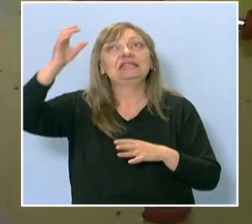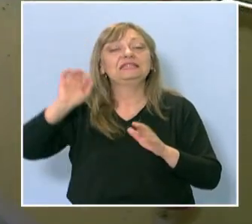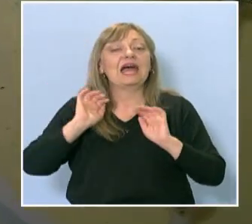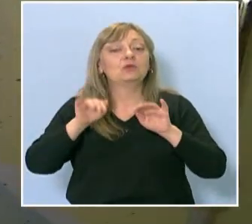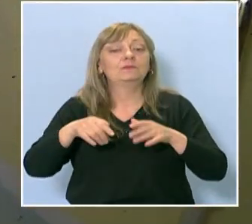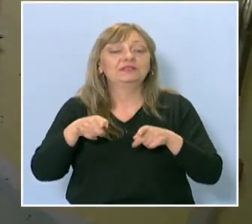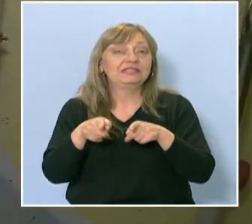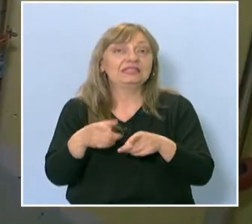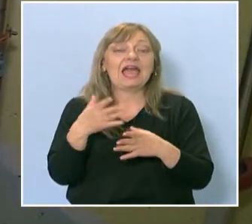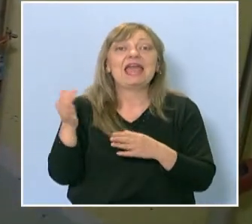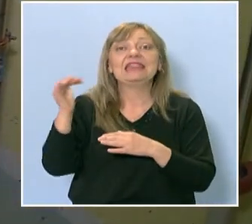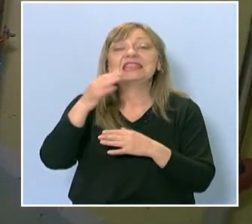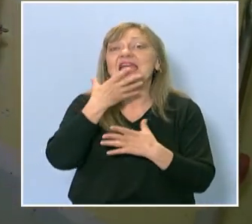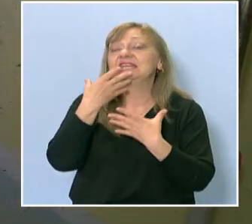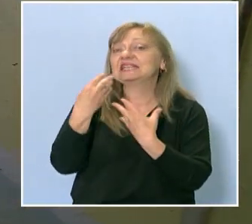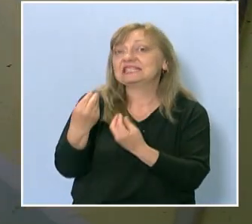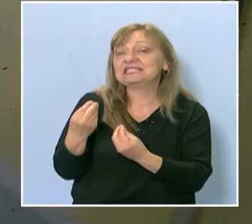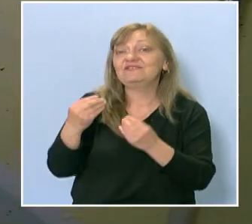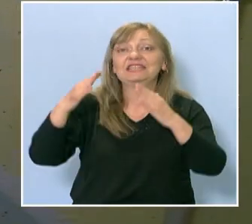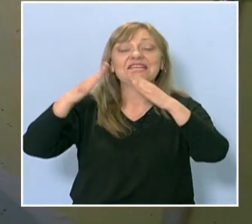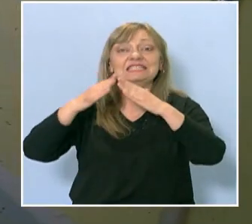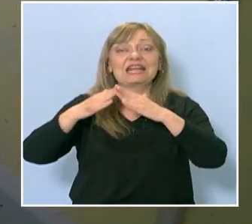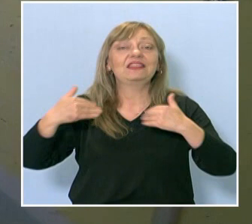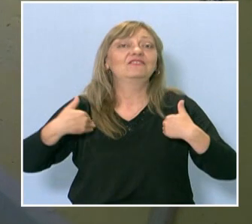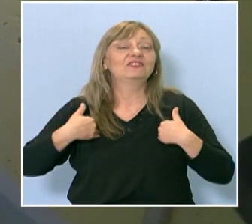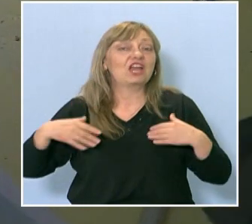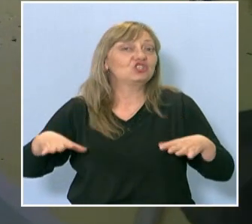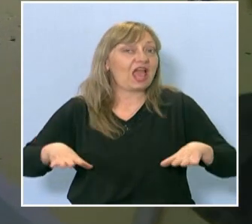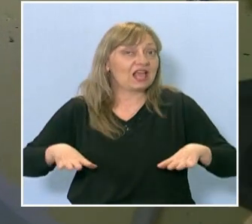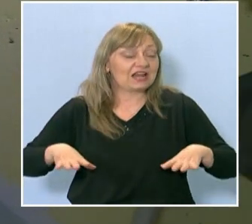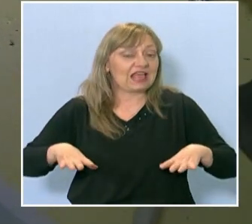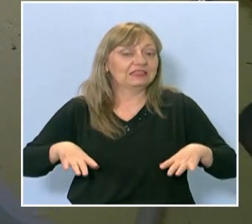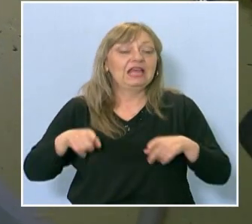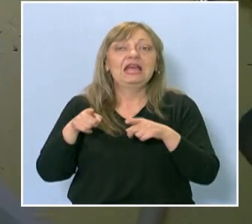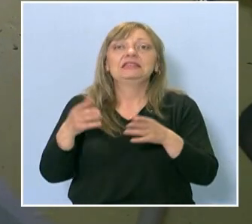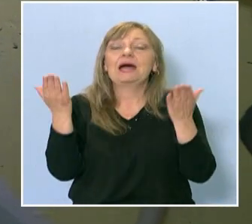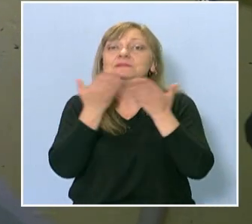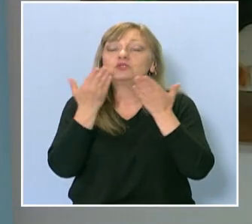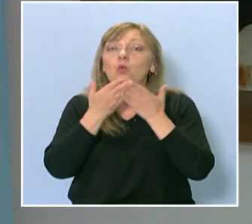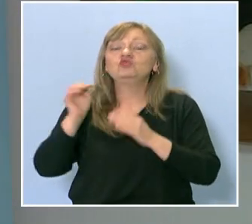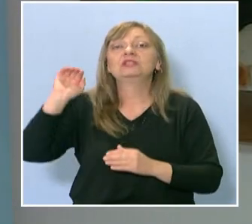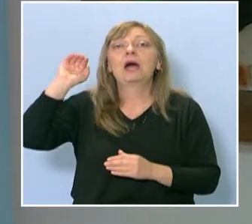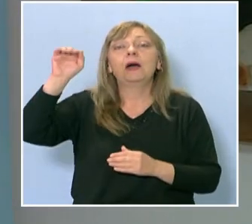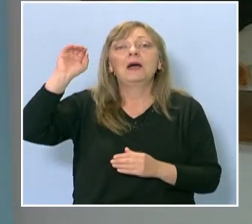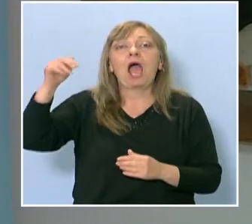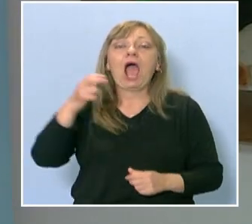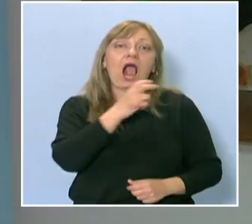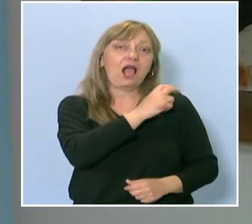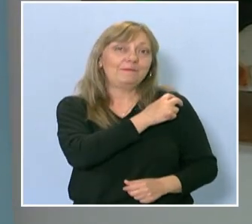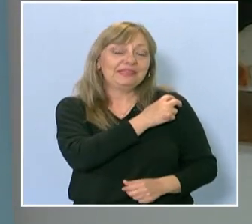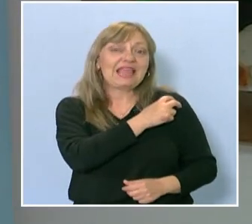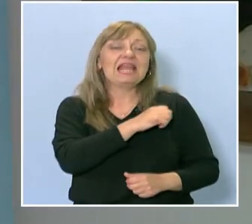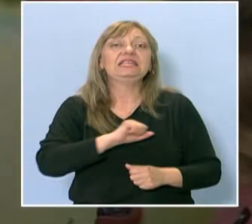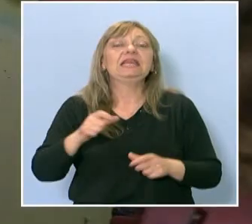от най-красивите сгради в нашия град. Там се учат бъдещи капитани